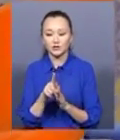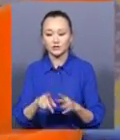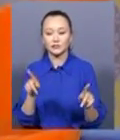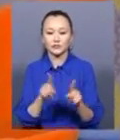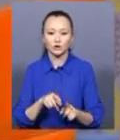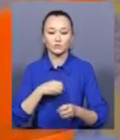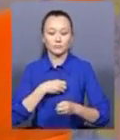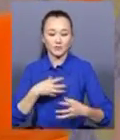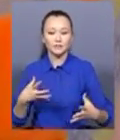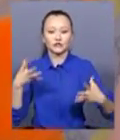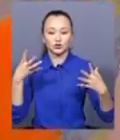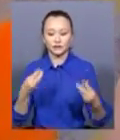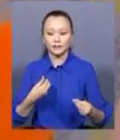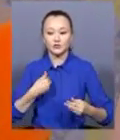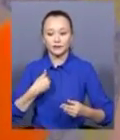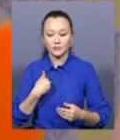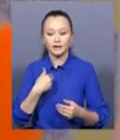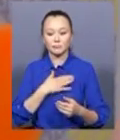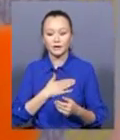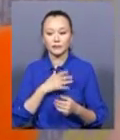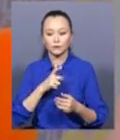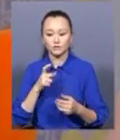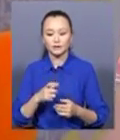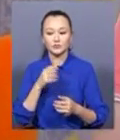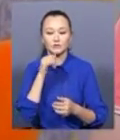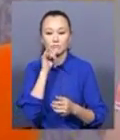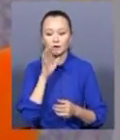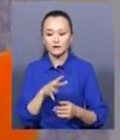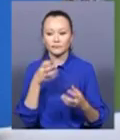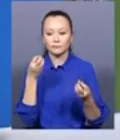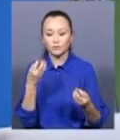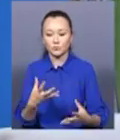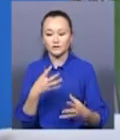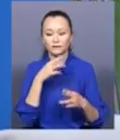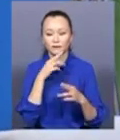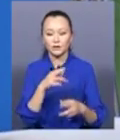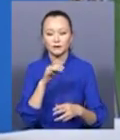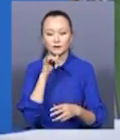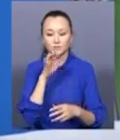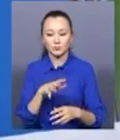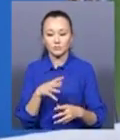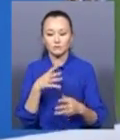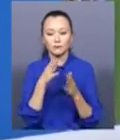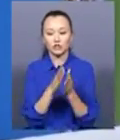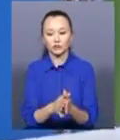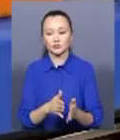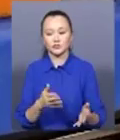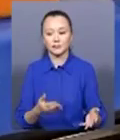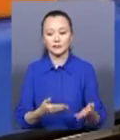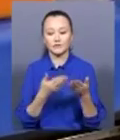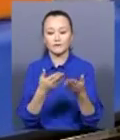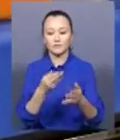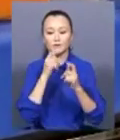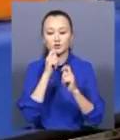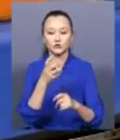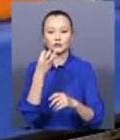в такой праздничный день, я и мои коллеги не могли обойти вас просто вниманием. Пожалуйста, Это Боже